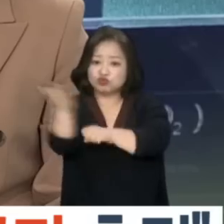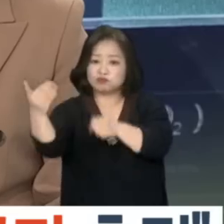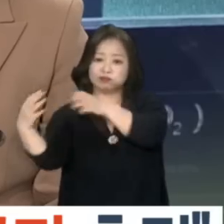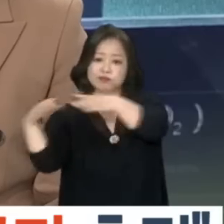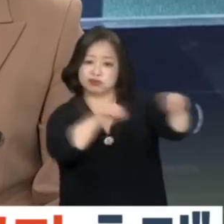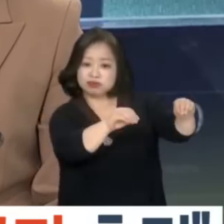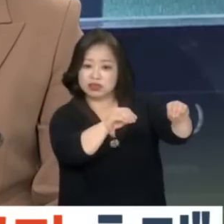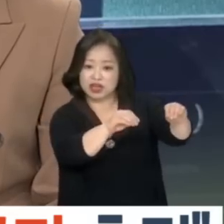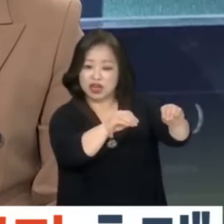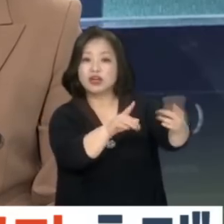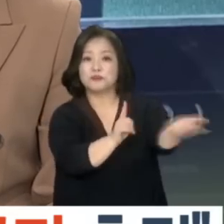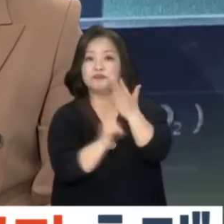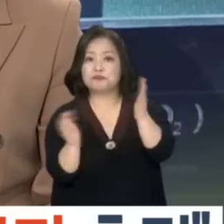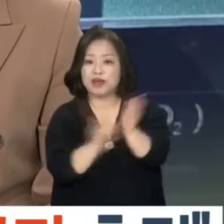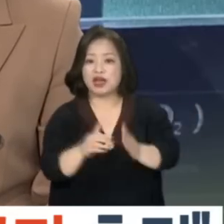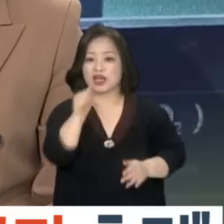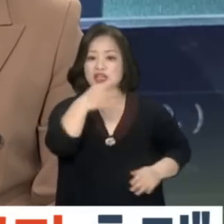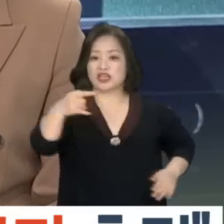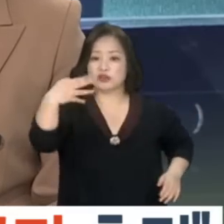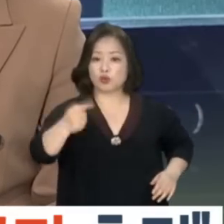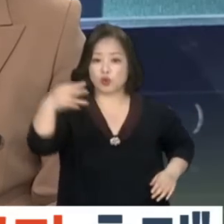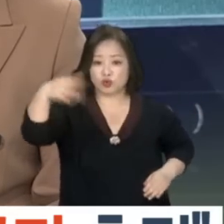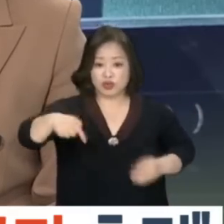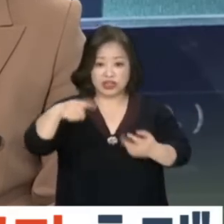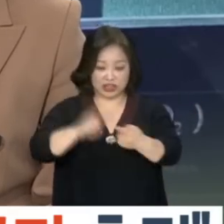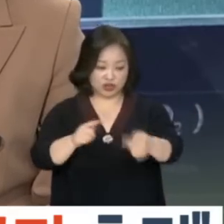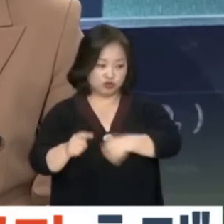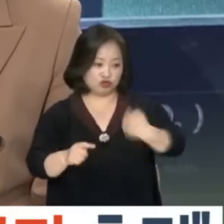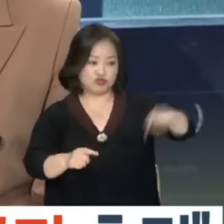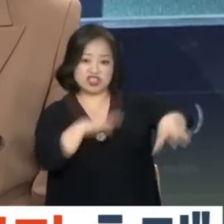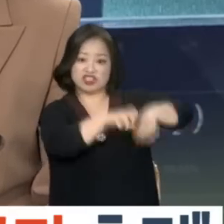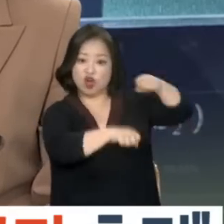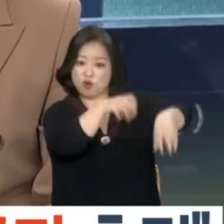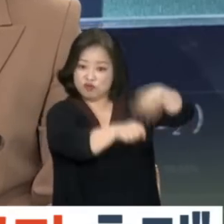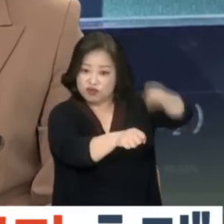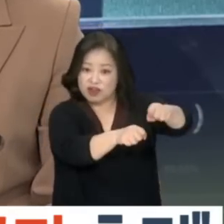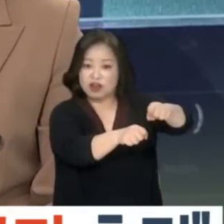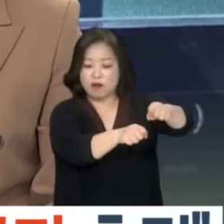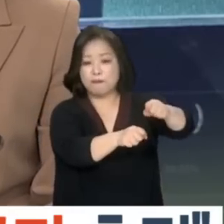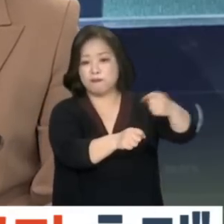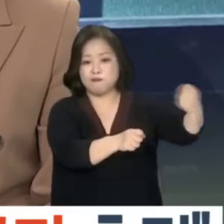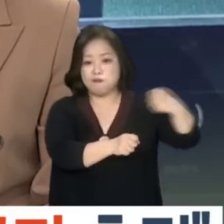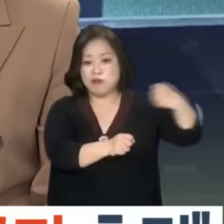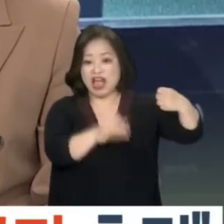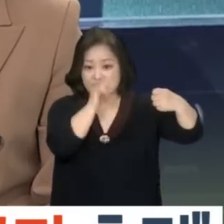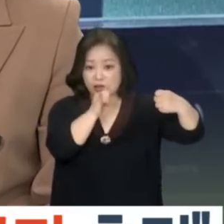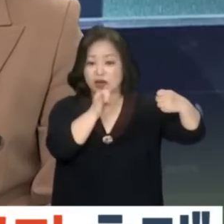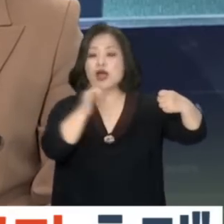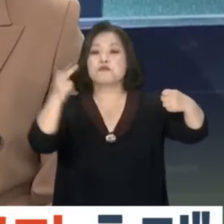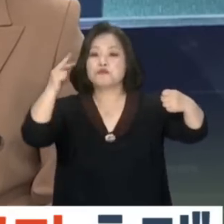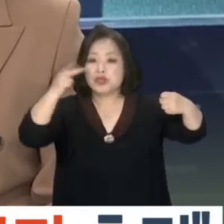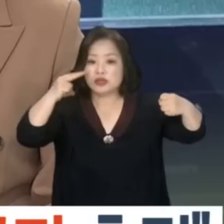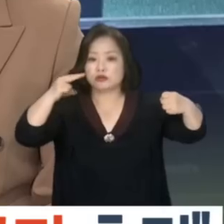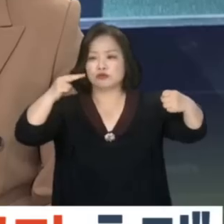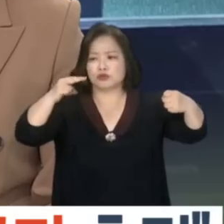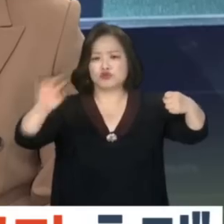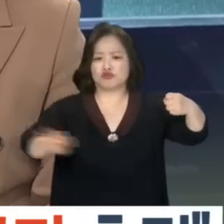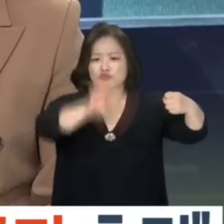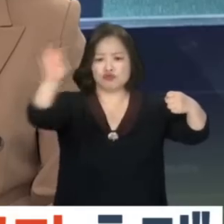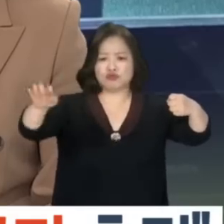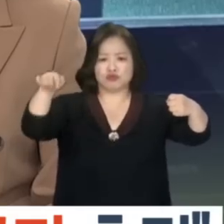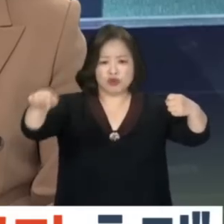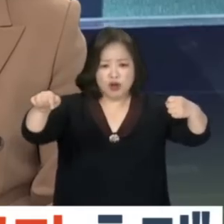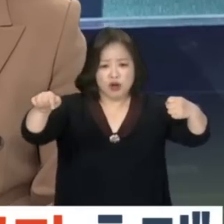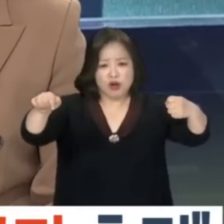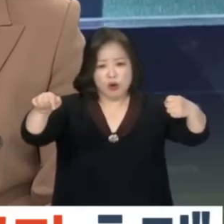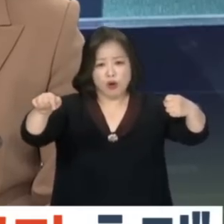일본에서 나왔습니다. 히토류 자석 시장은 이미 중국의 점유율이 높은 분야여서 미국과 유럽 국가의 중국 의존도가 더 높아질